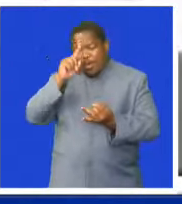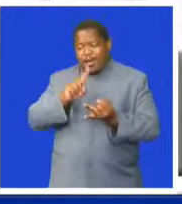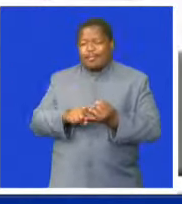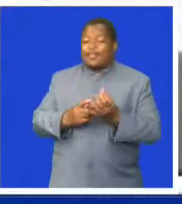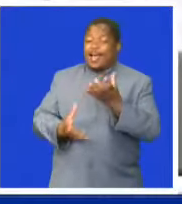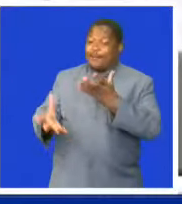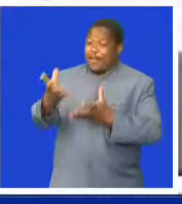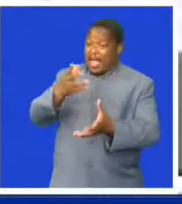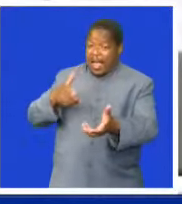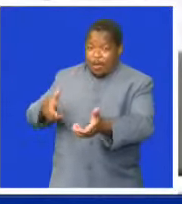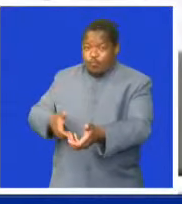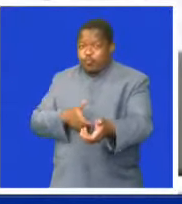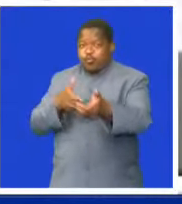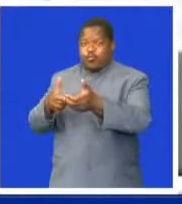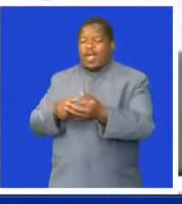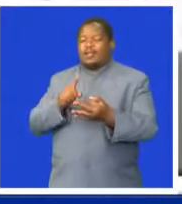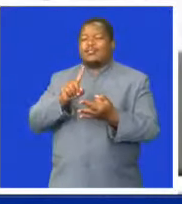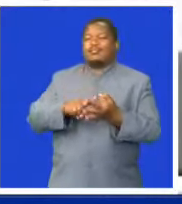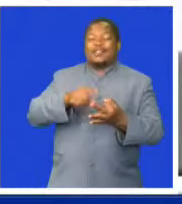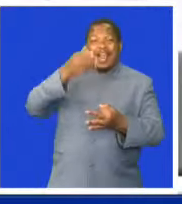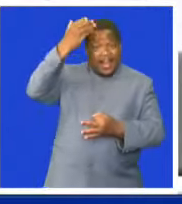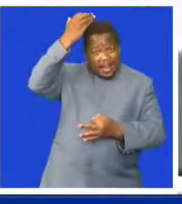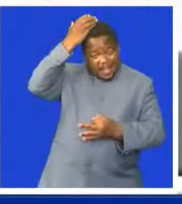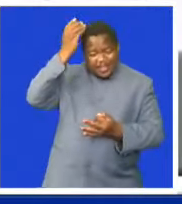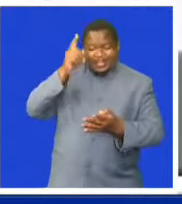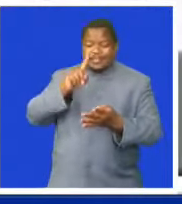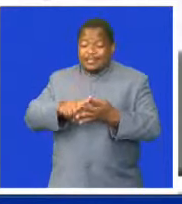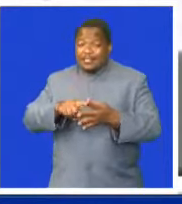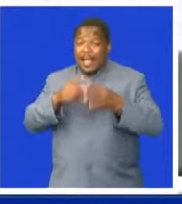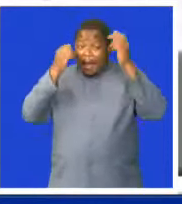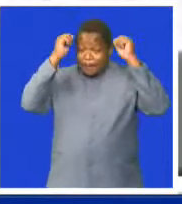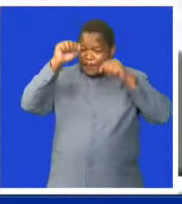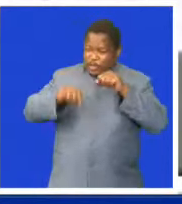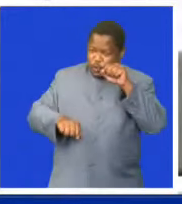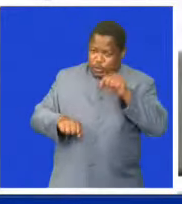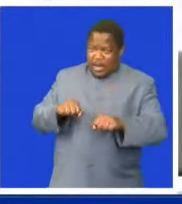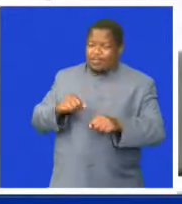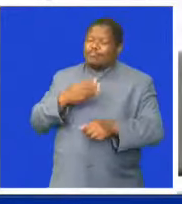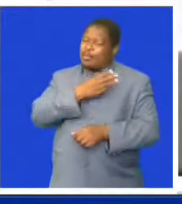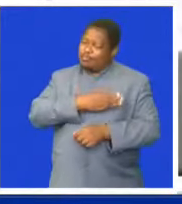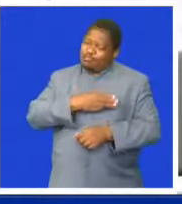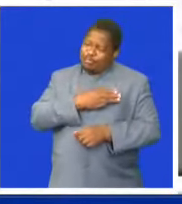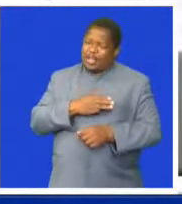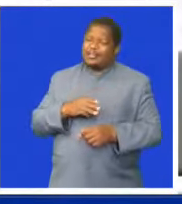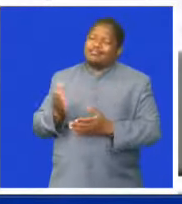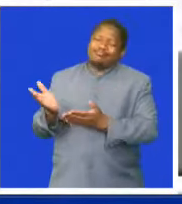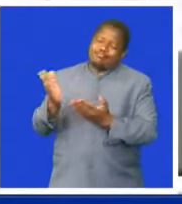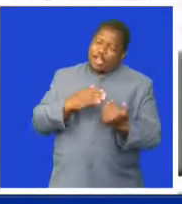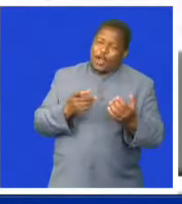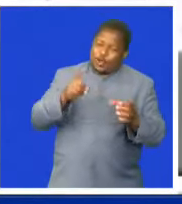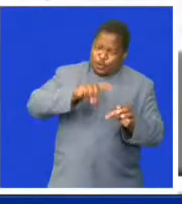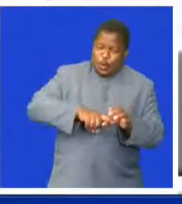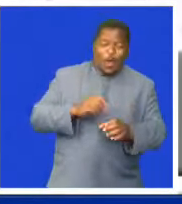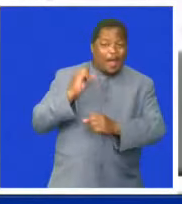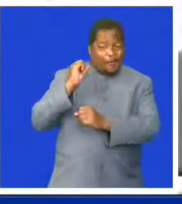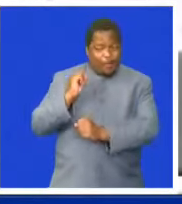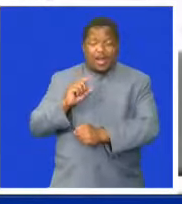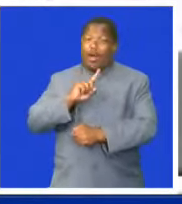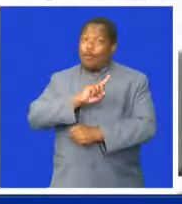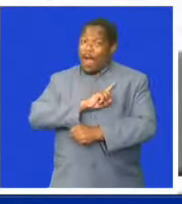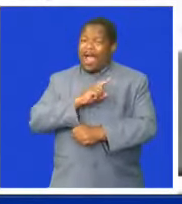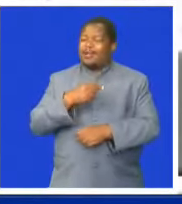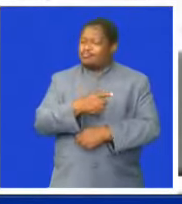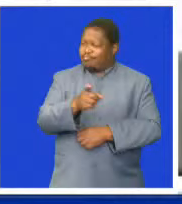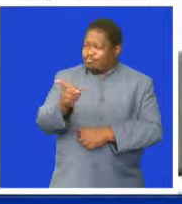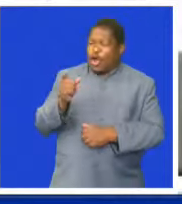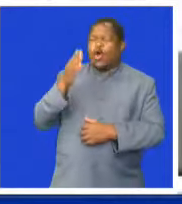ngoba bayadi imisebenzi ye-emergency. So siya-encourage-ke ukuthi labo bantu nabo